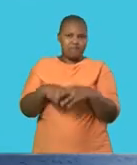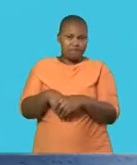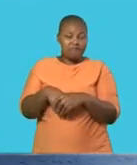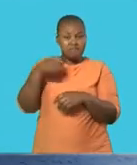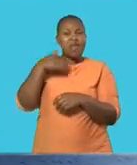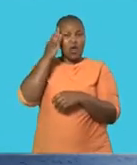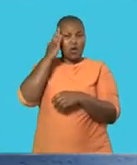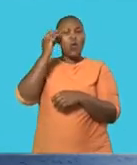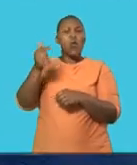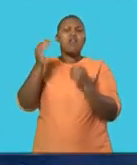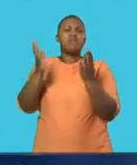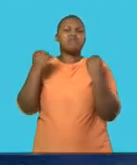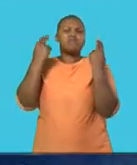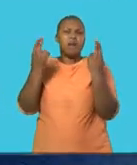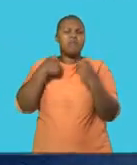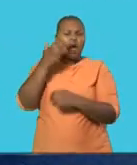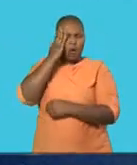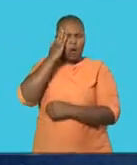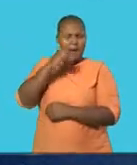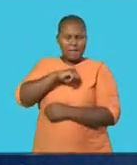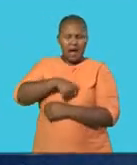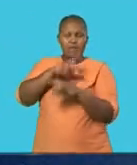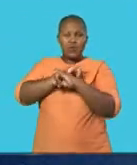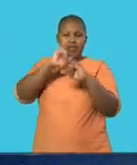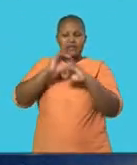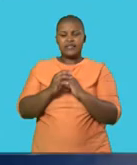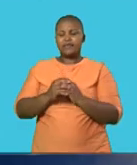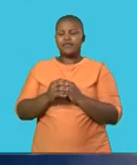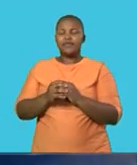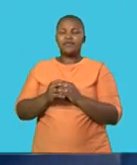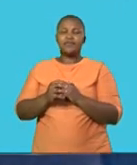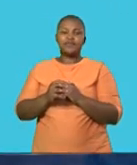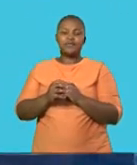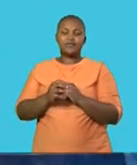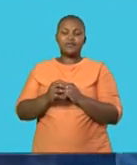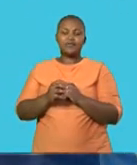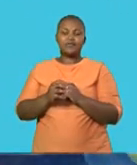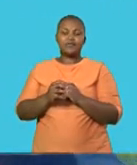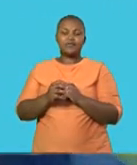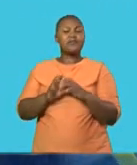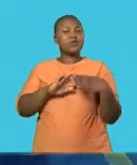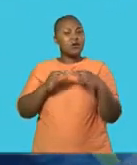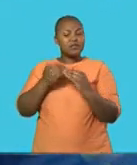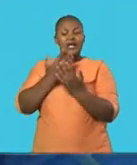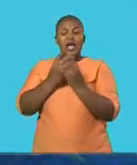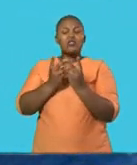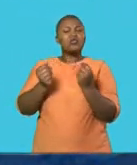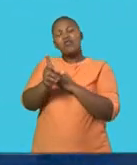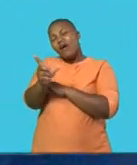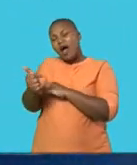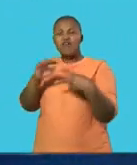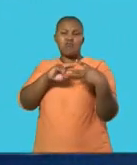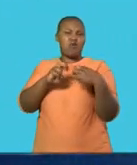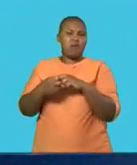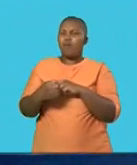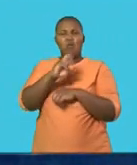ngiyazi ukuthi ngizosukuma ngoba ngiyabazi ubuhlungu bakhona. Umbebe uhlabele phambili wathi umphakathi ungakhona ukuzixazulela ezinye izinkinga ngaphandle